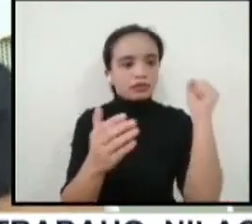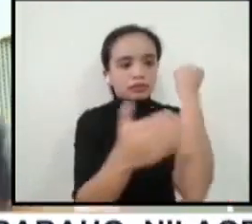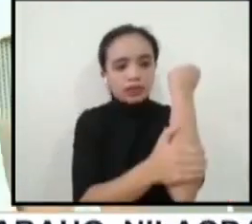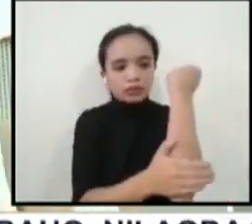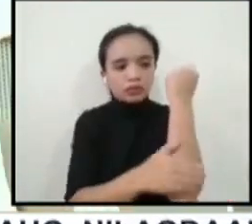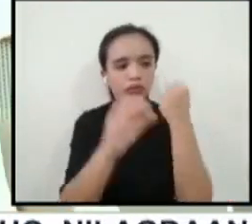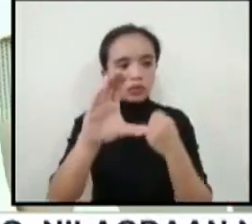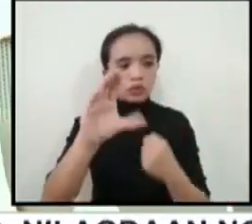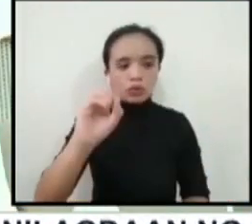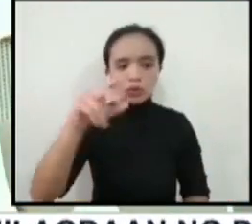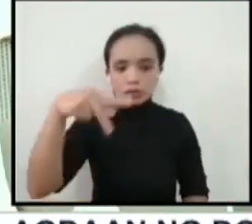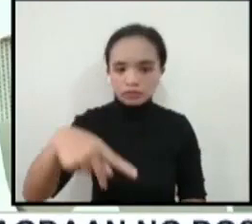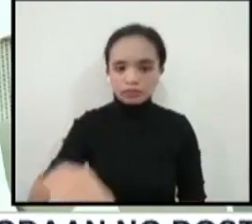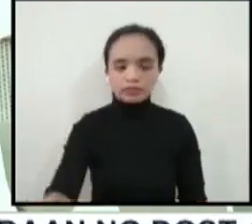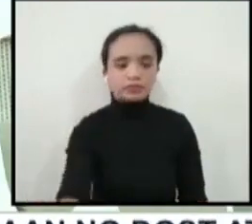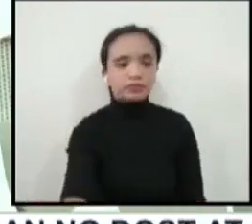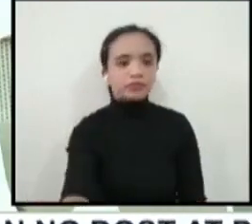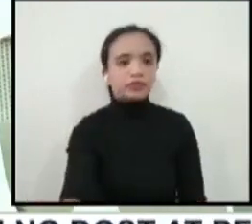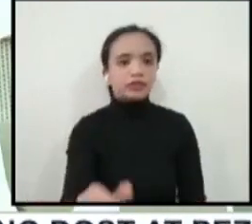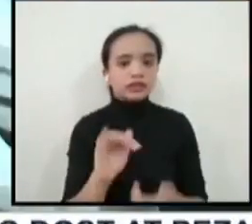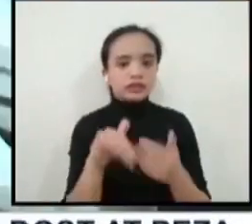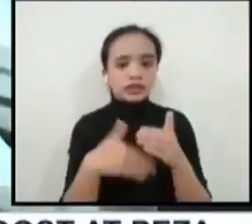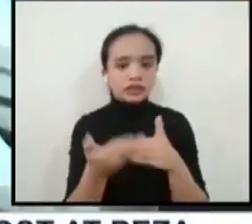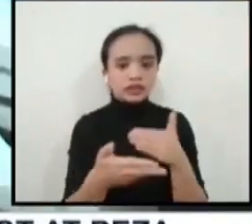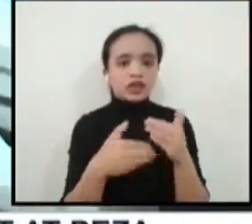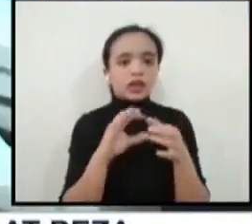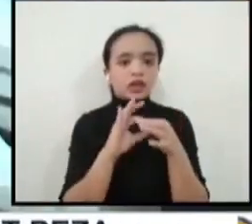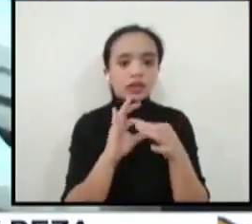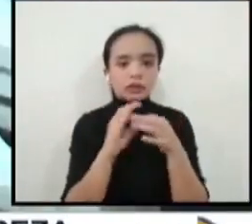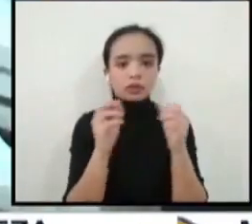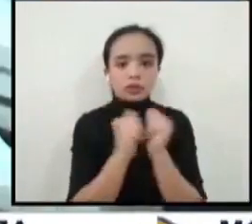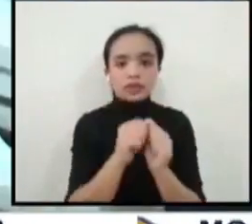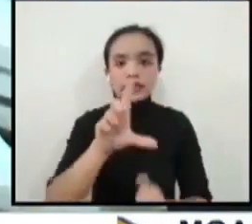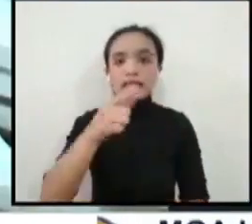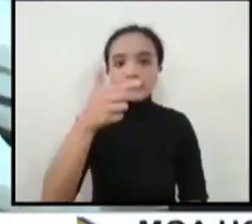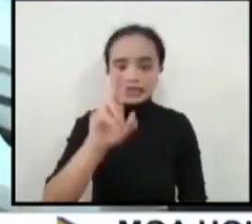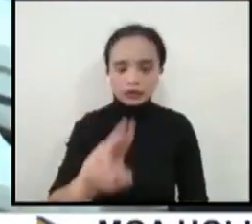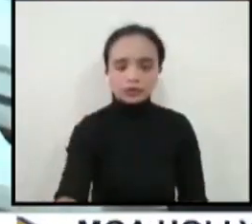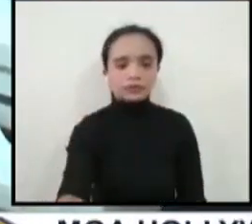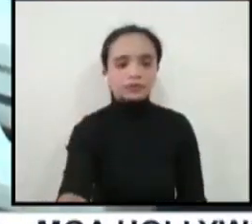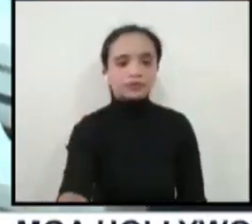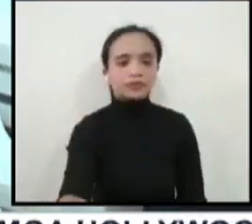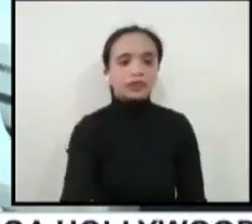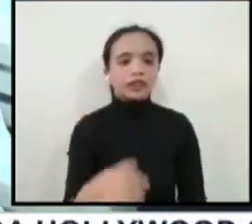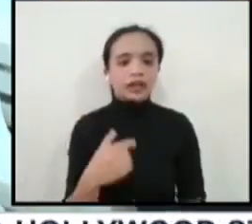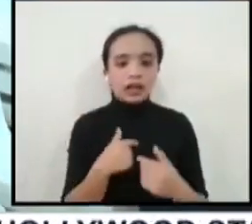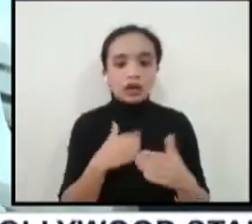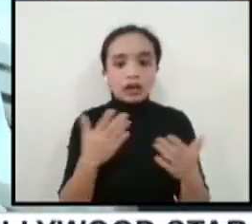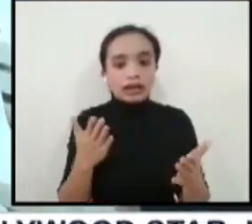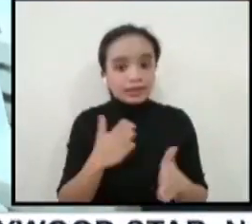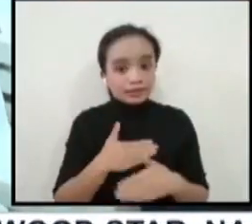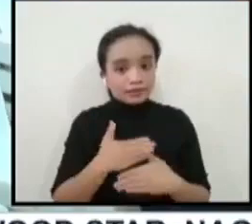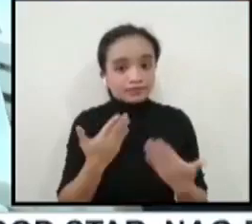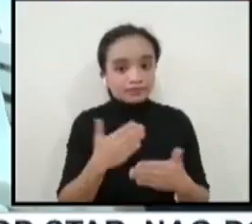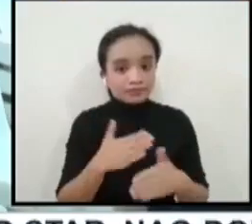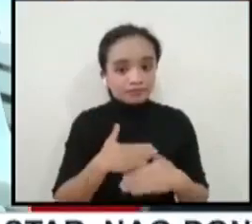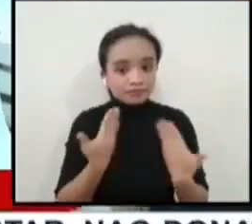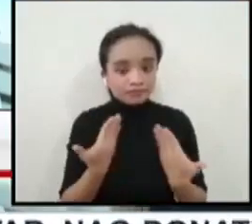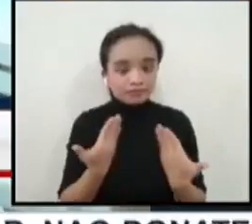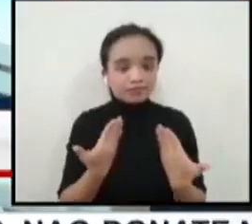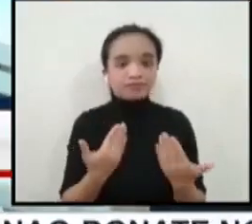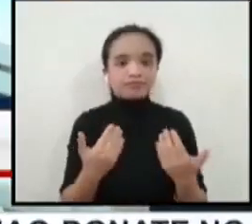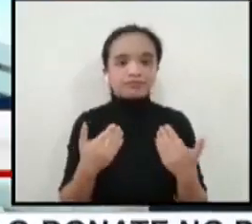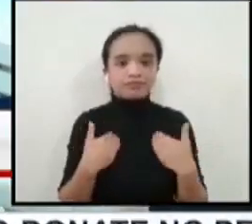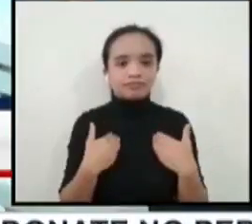also collaborating with the LGU. I'm happy that we have a Thermo Visayas Incorporated Abuetes